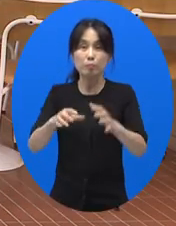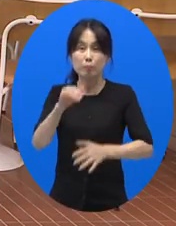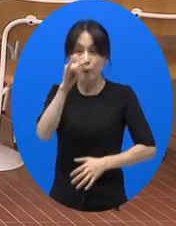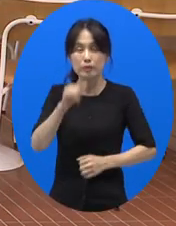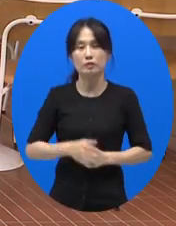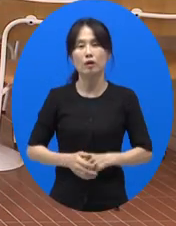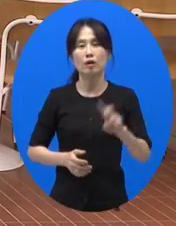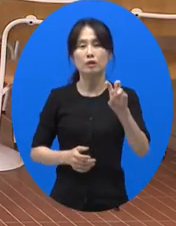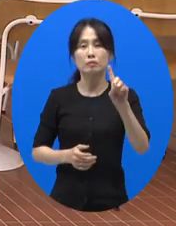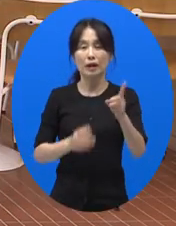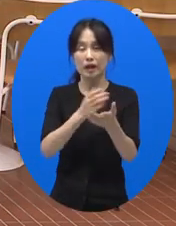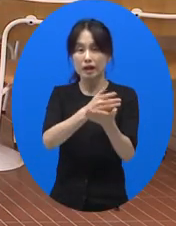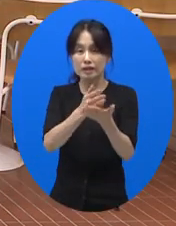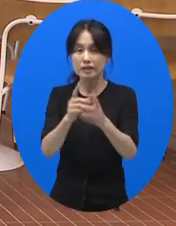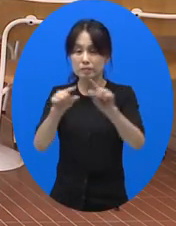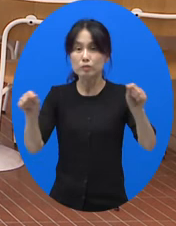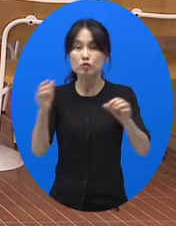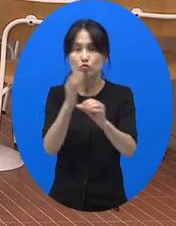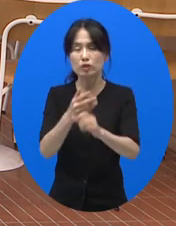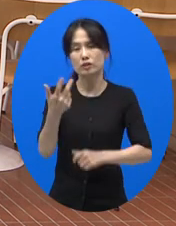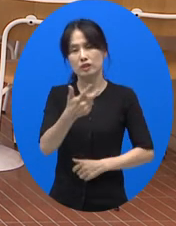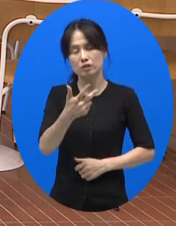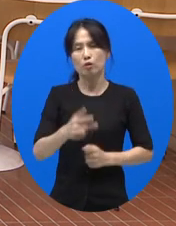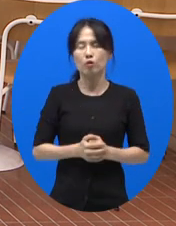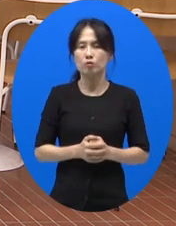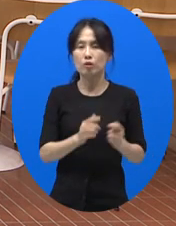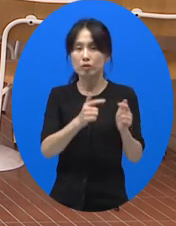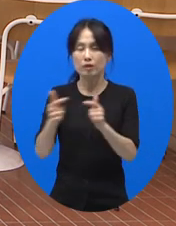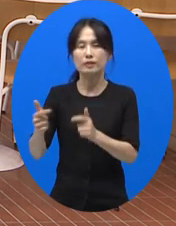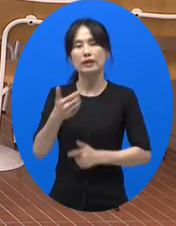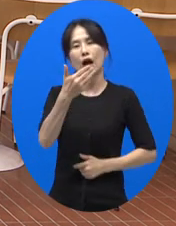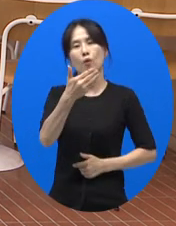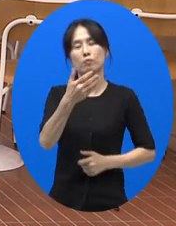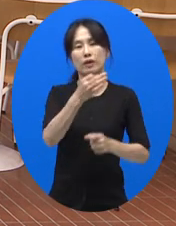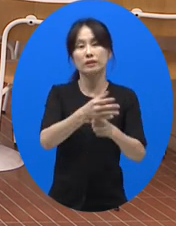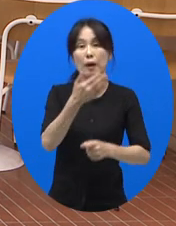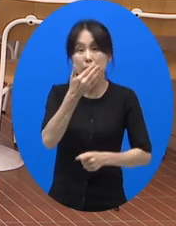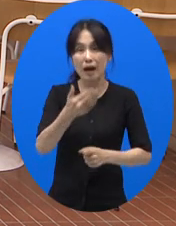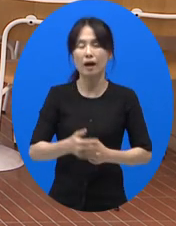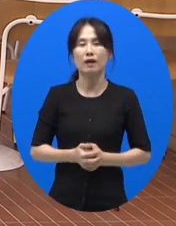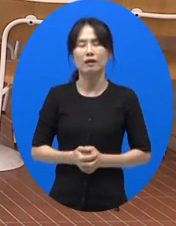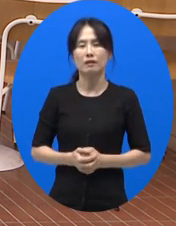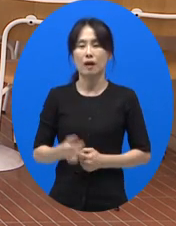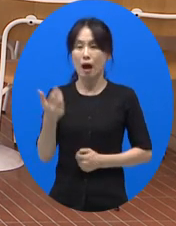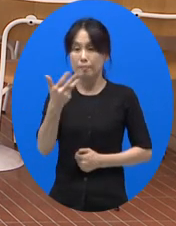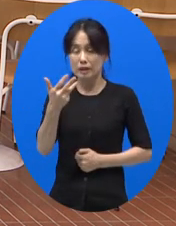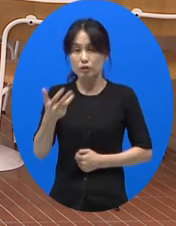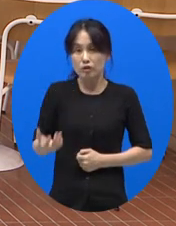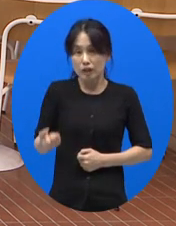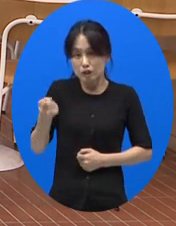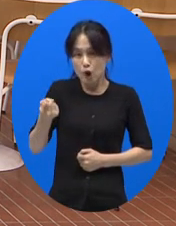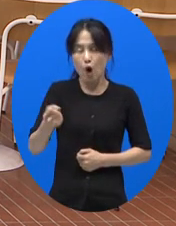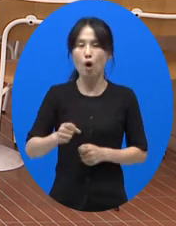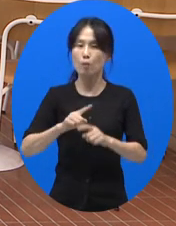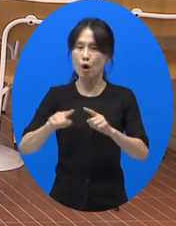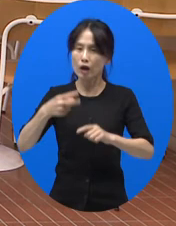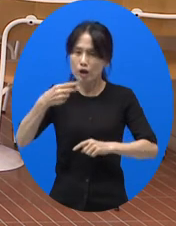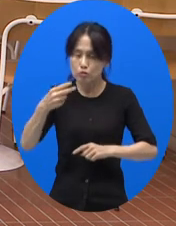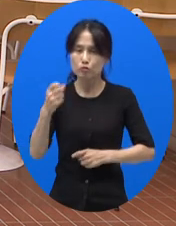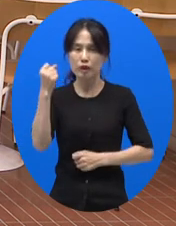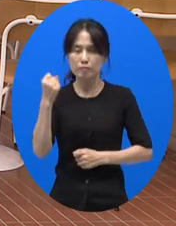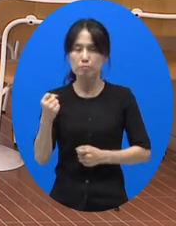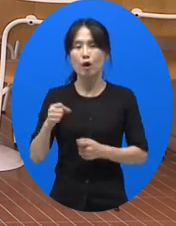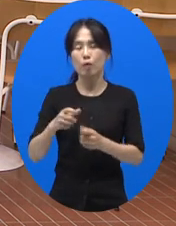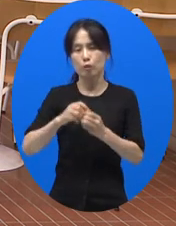음식점의 21가지 메뉴 중에서 7,000원으로는 분식이나 음료 등 9가지를 고를 수 있지만 8,000원으로는 칼국수나 수제비, 냉면